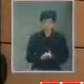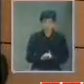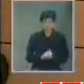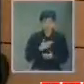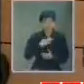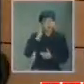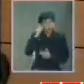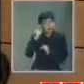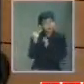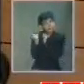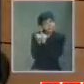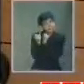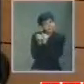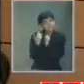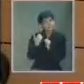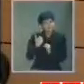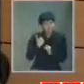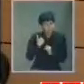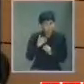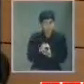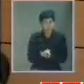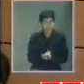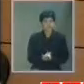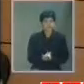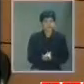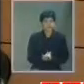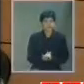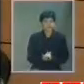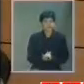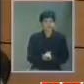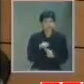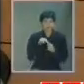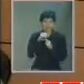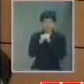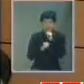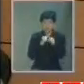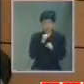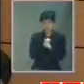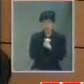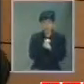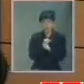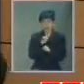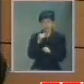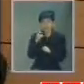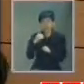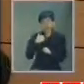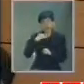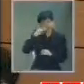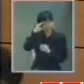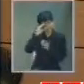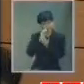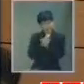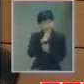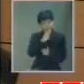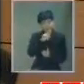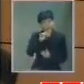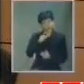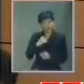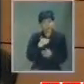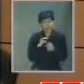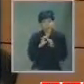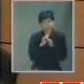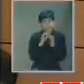ชอบกันพี่ม้วนตั้งแต่ปี17 ผมไม่ร้อยตำรวจโทไม่เกี่ย